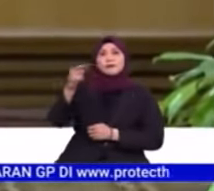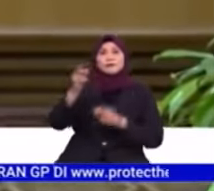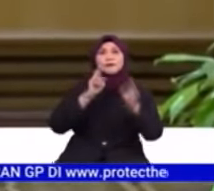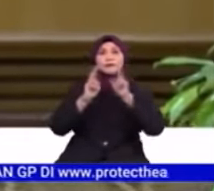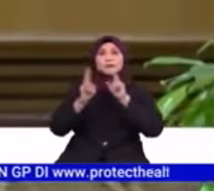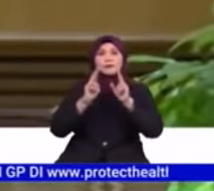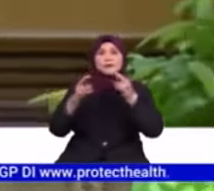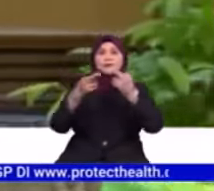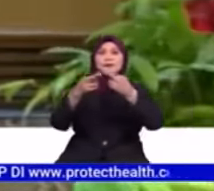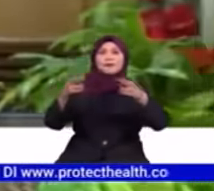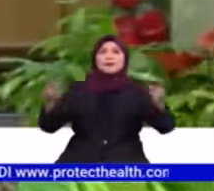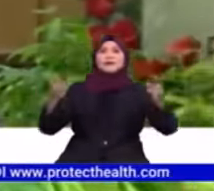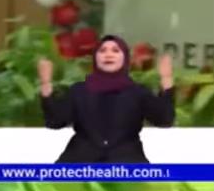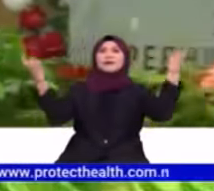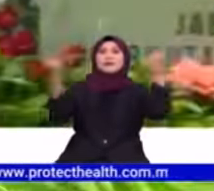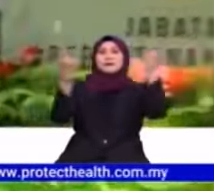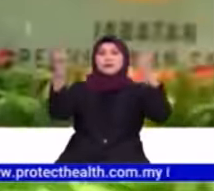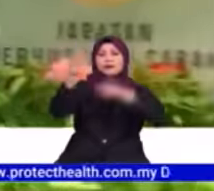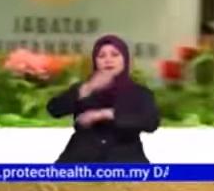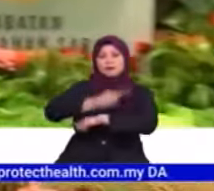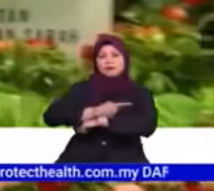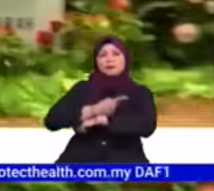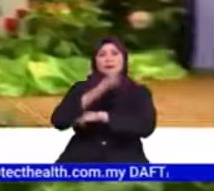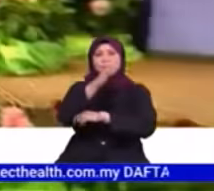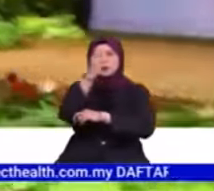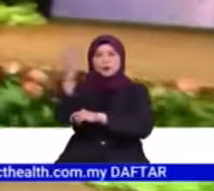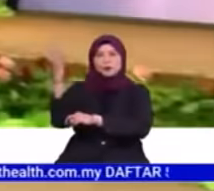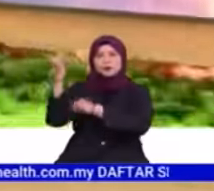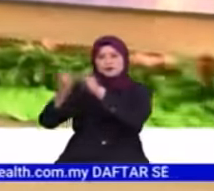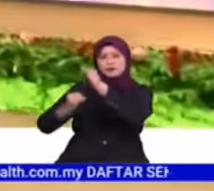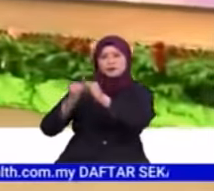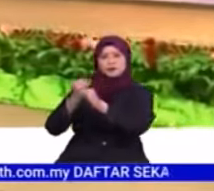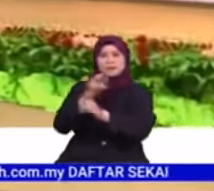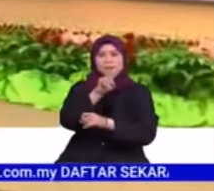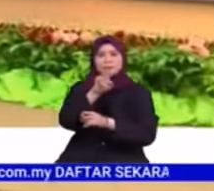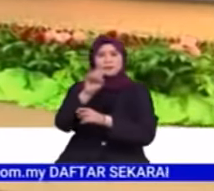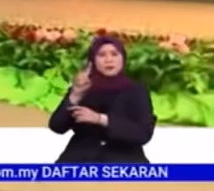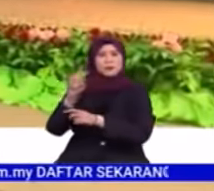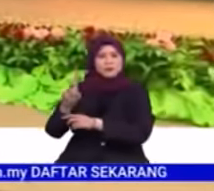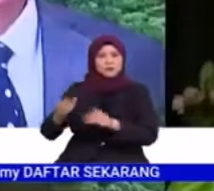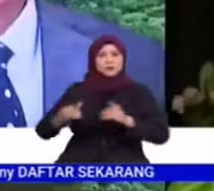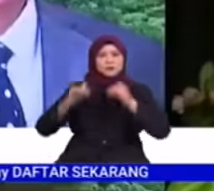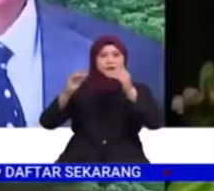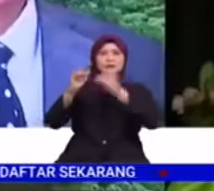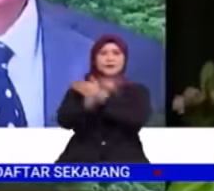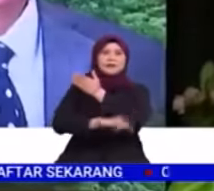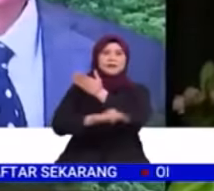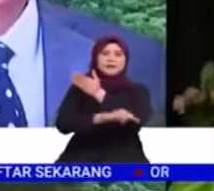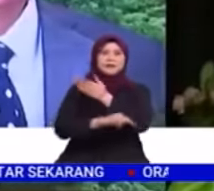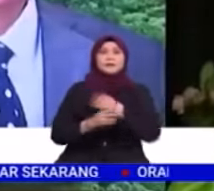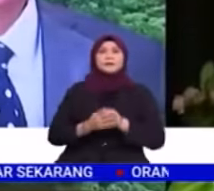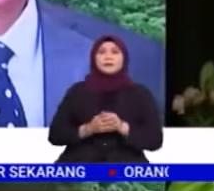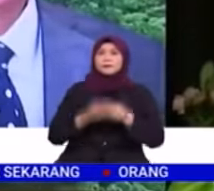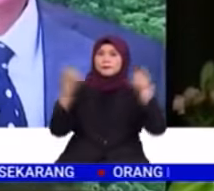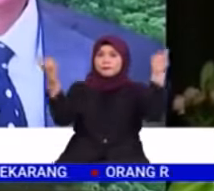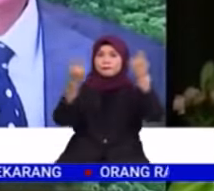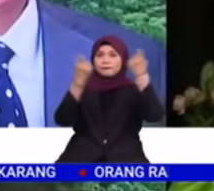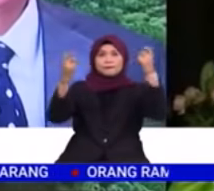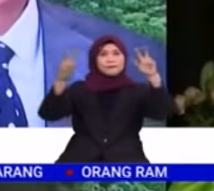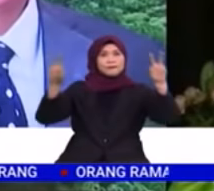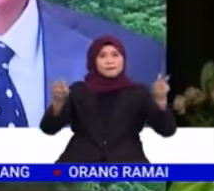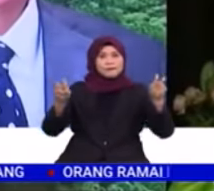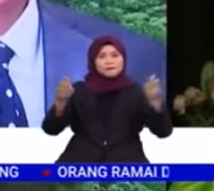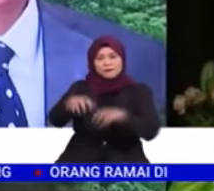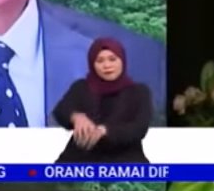berucap melancarkan sambutan hari hutan antarabangsa 1021 peringkat Negeri sambutan bertemakan